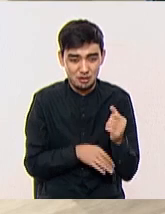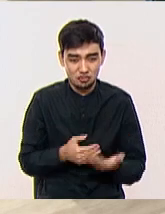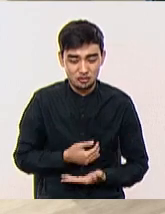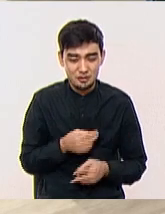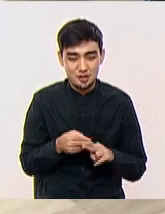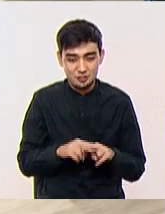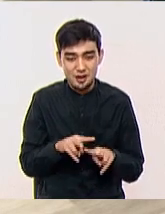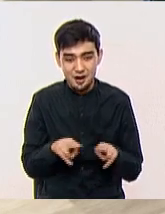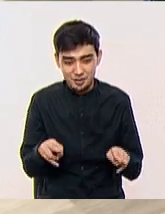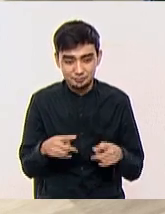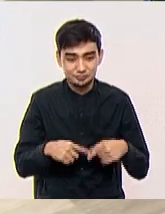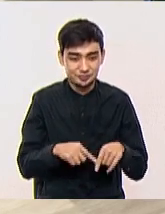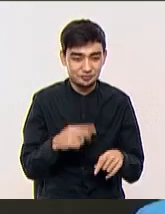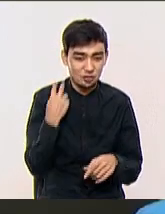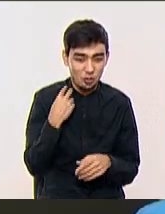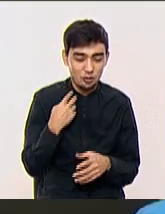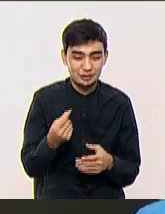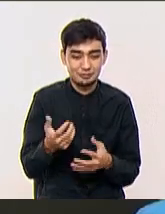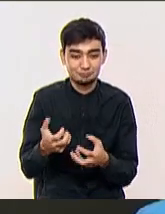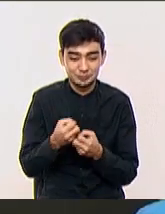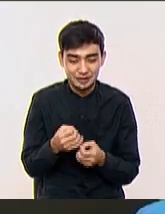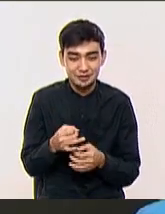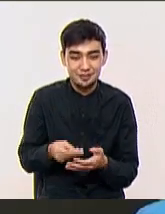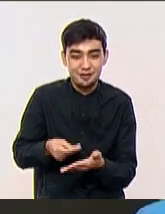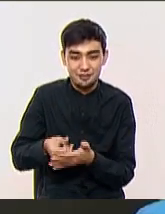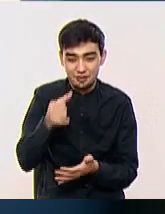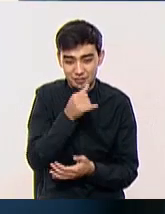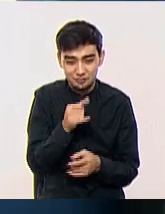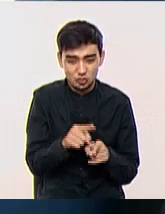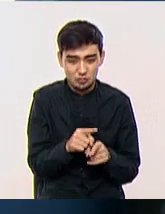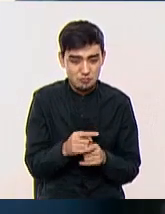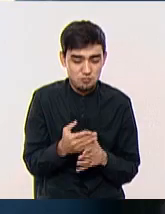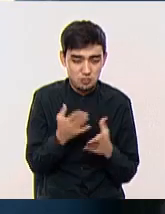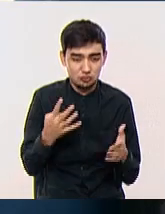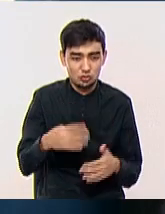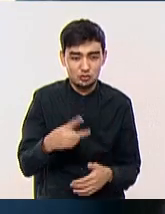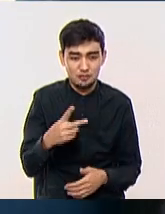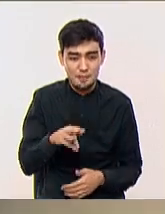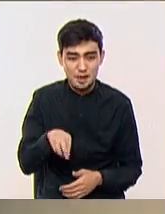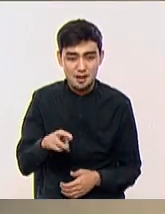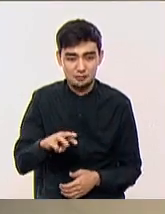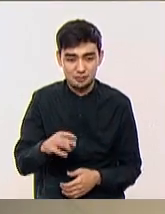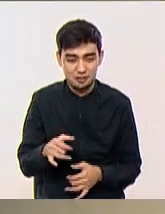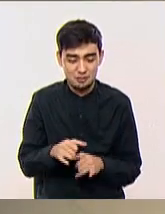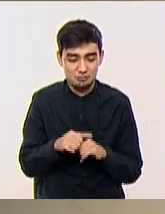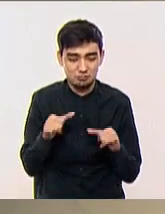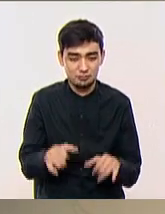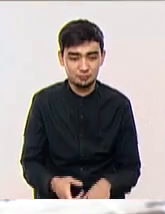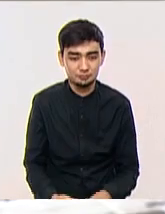дәл осындай ұйымдардан қарызға ақша алып төлей алмай жүргендердің берешегі 42 миллиард теңгеден асып кеткен